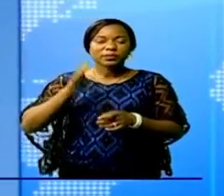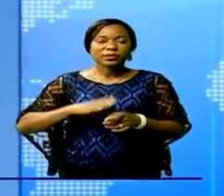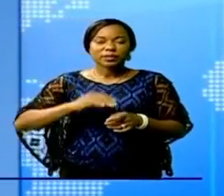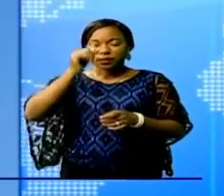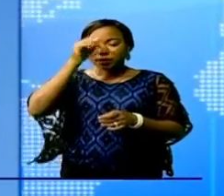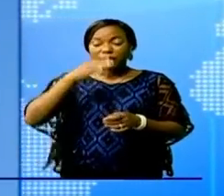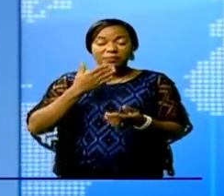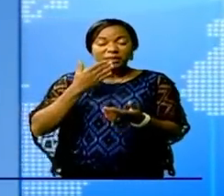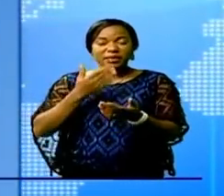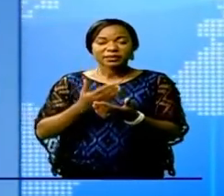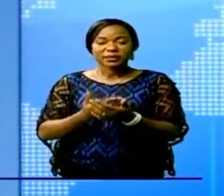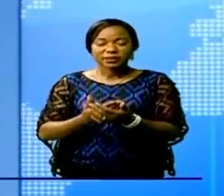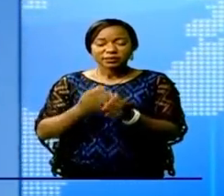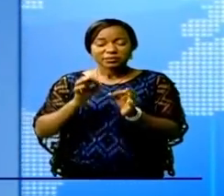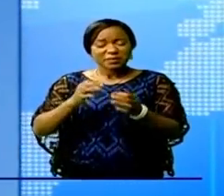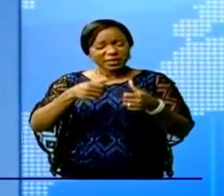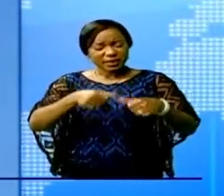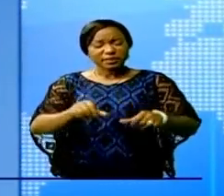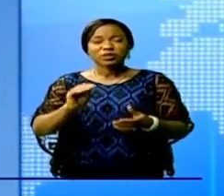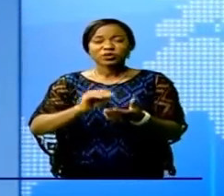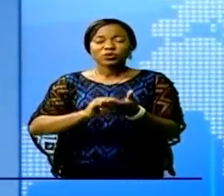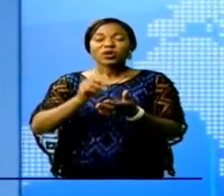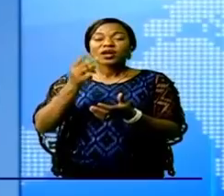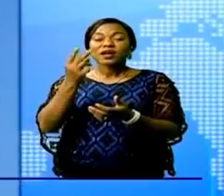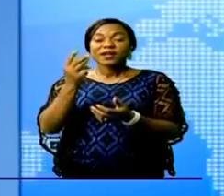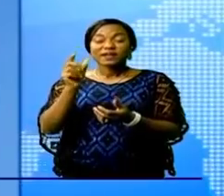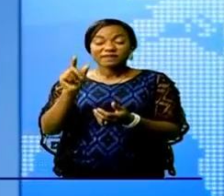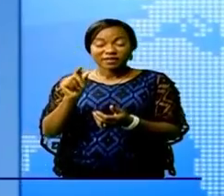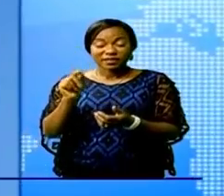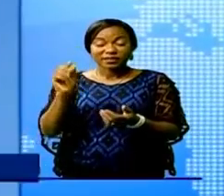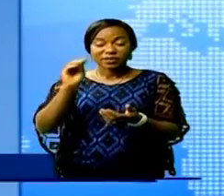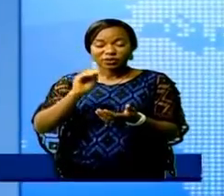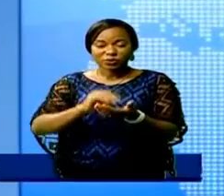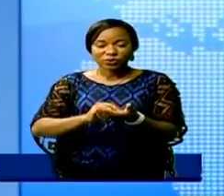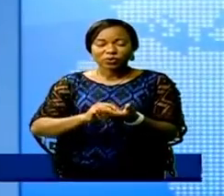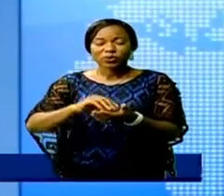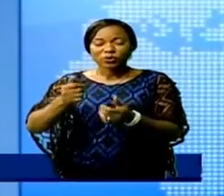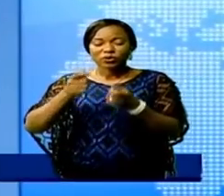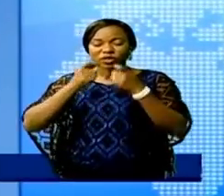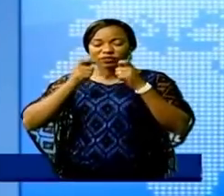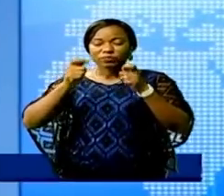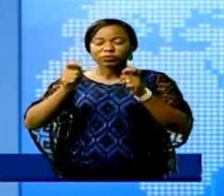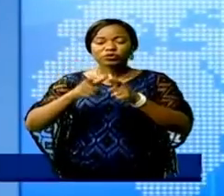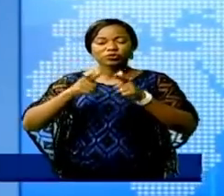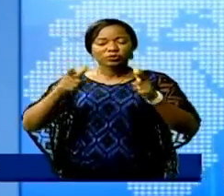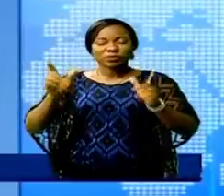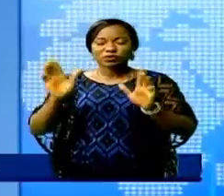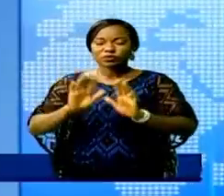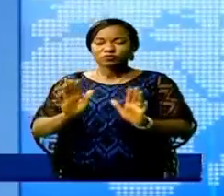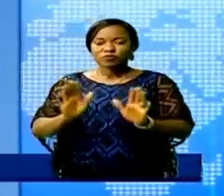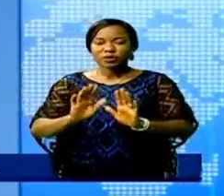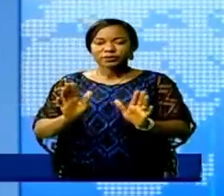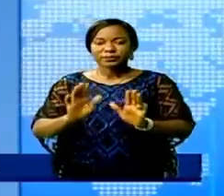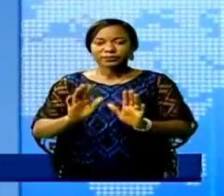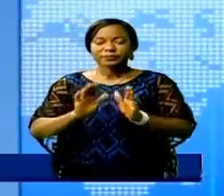avoir suivis. Ne quittez pas. Anita Lomba nous revient à 20h pour la grande édition du journal. Au revoir.